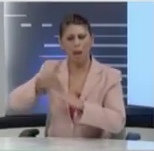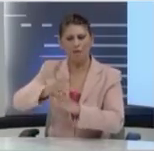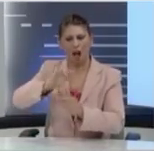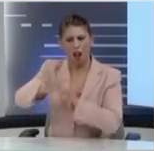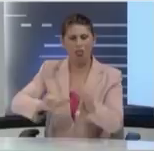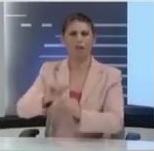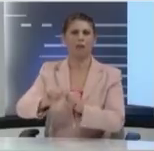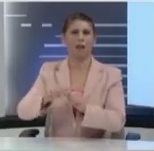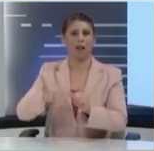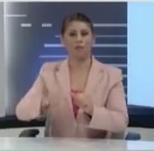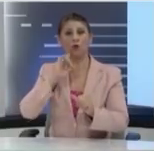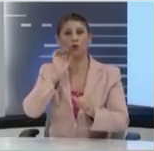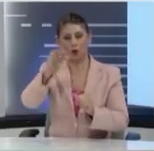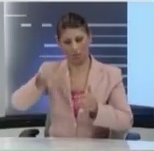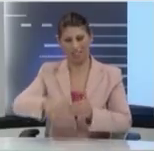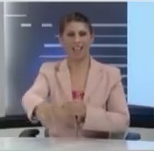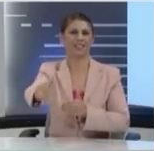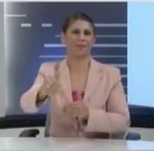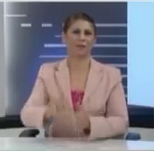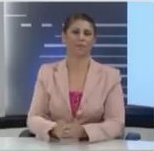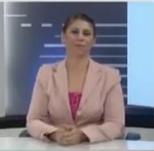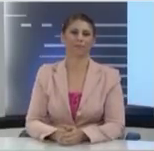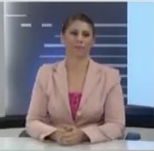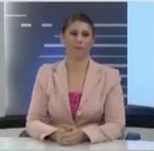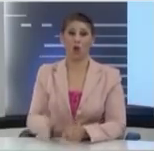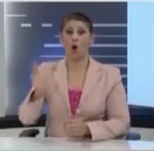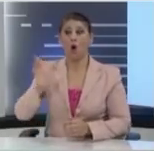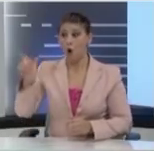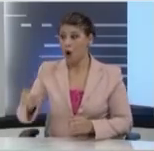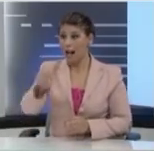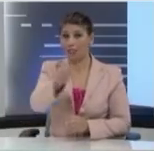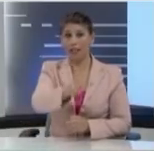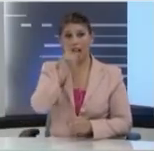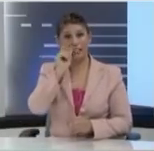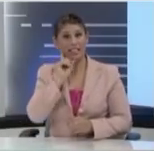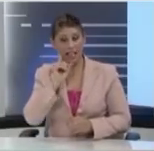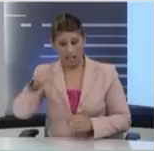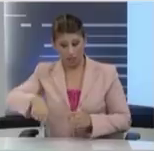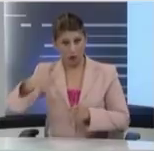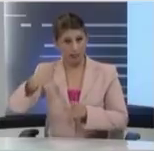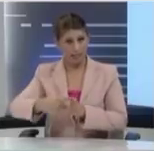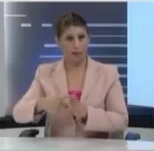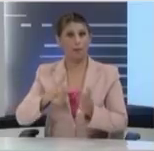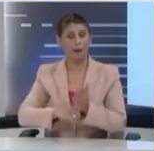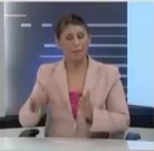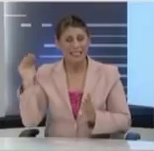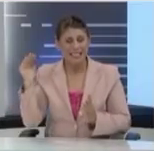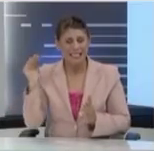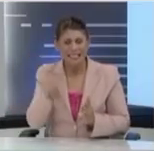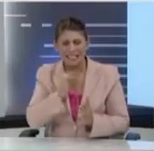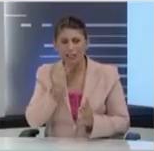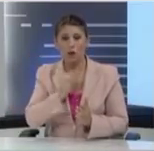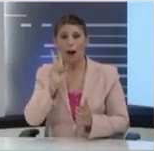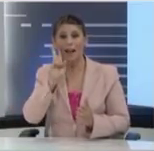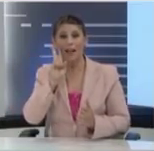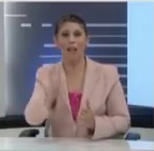μας το αμέσως επόμενο διάστημα. Κάθε Έλληνας και κάθε Ελληνίδα θα πρέπει το συντομότερο δυνατόν να